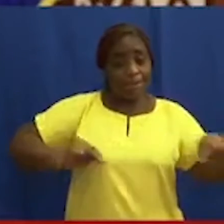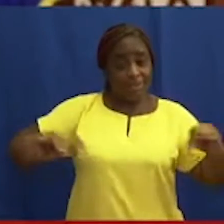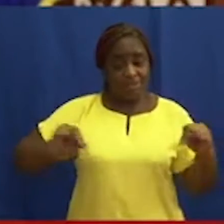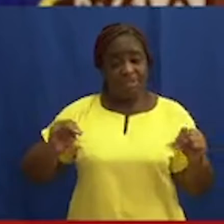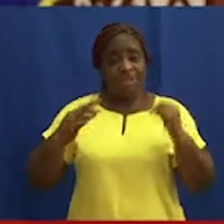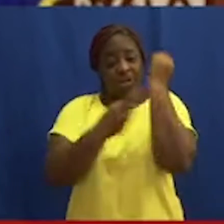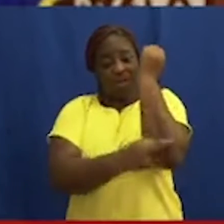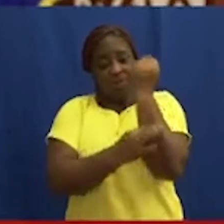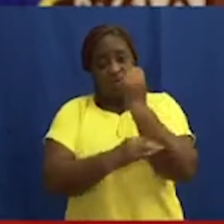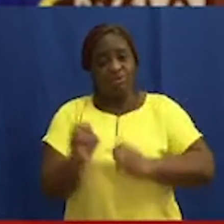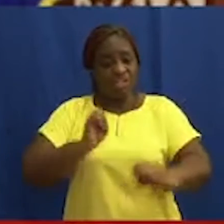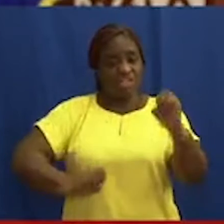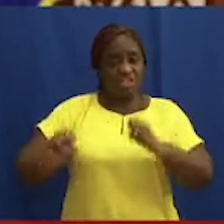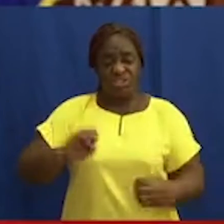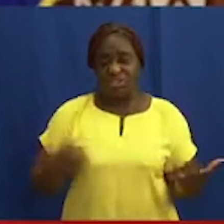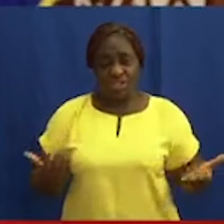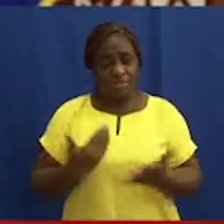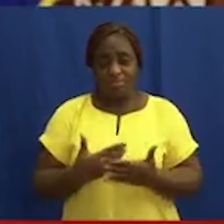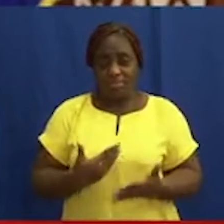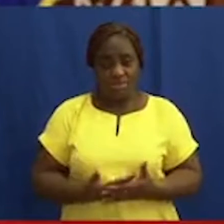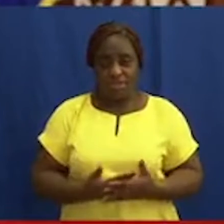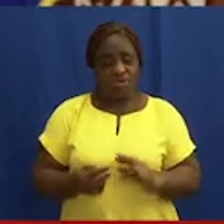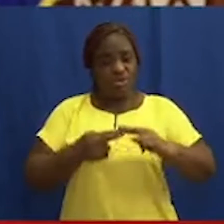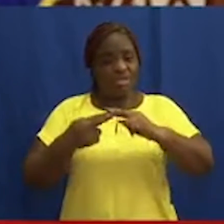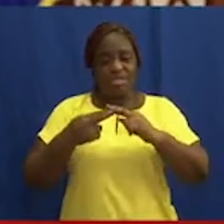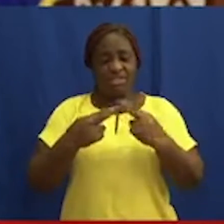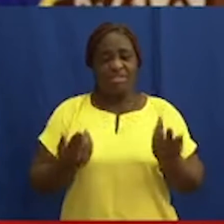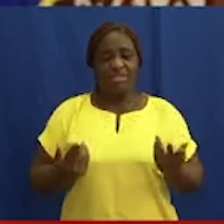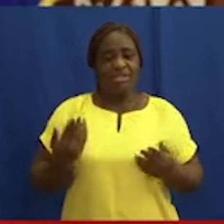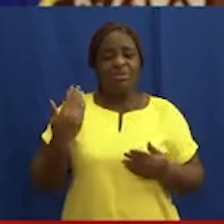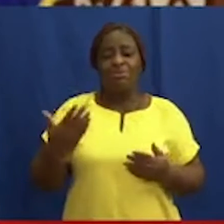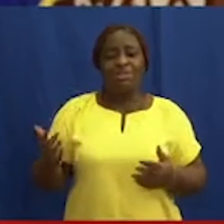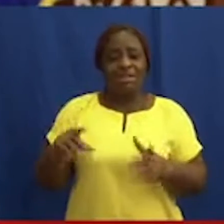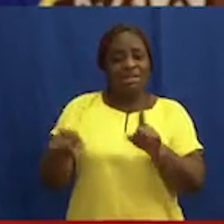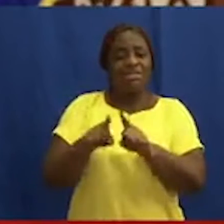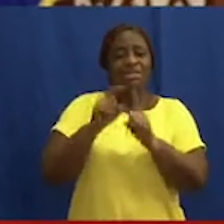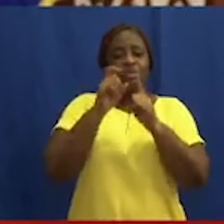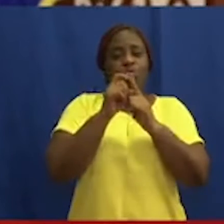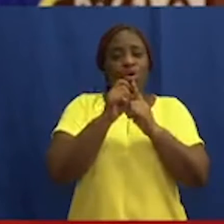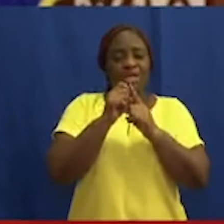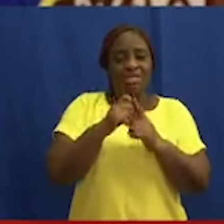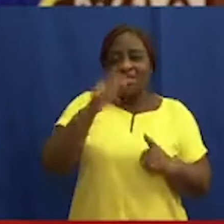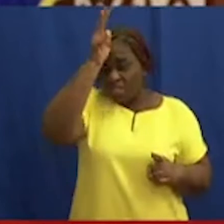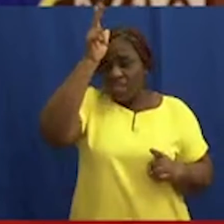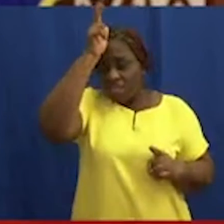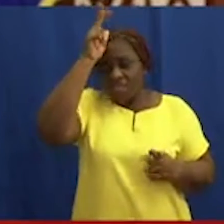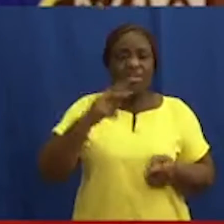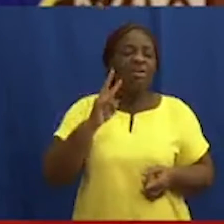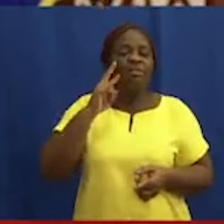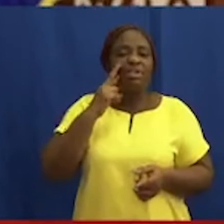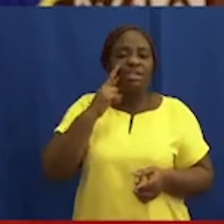Al'umman kasar Ghana kamar yadda Faransawa ke da wata magana da suke cewa wai kudi baya son